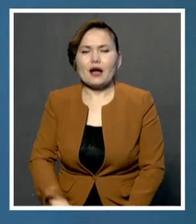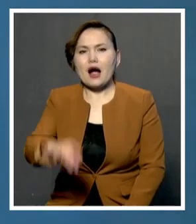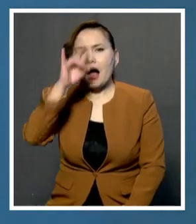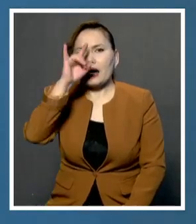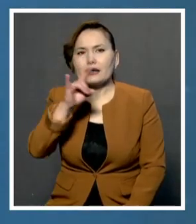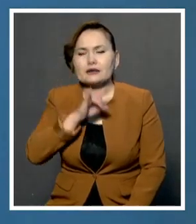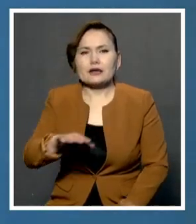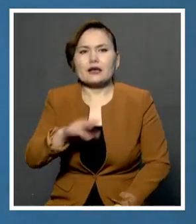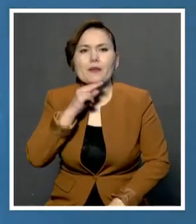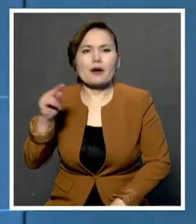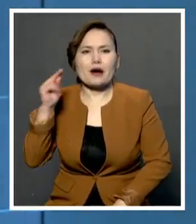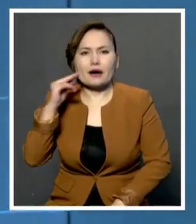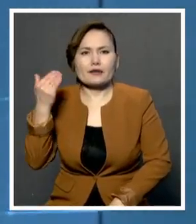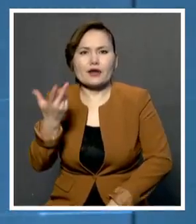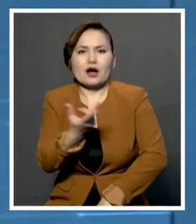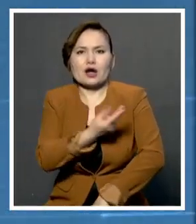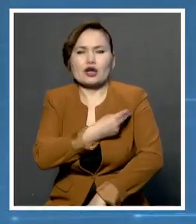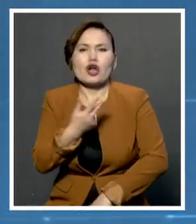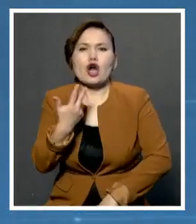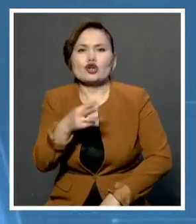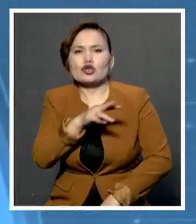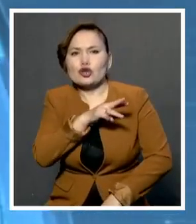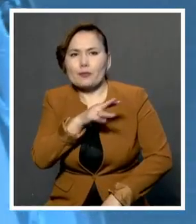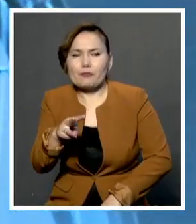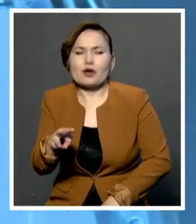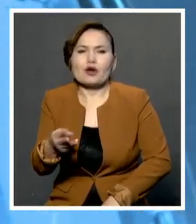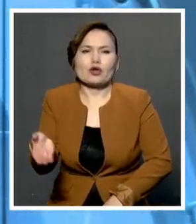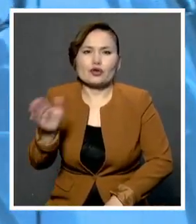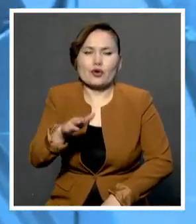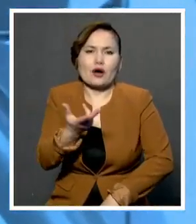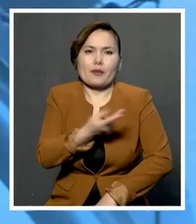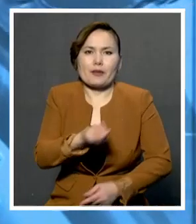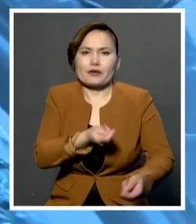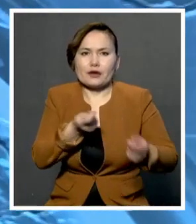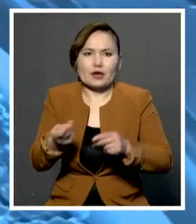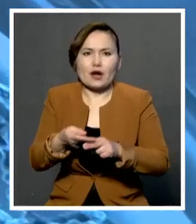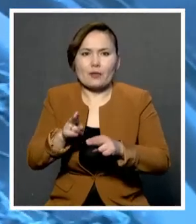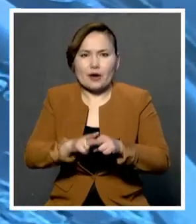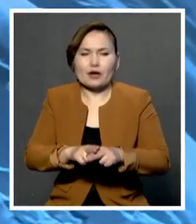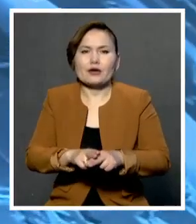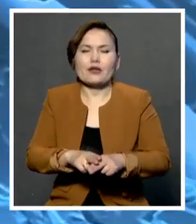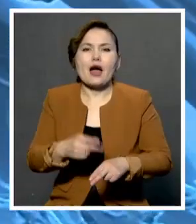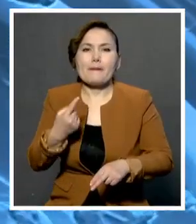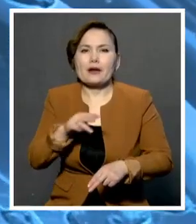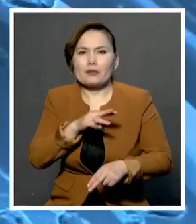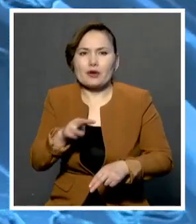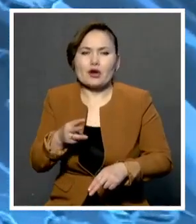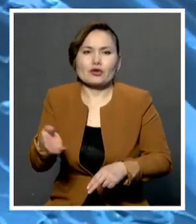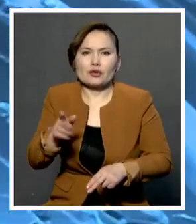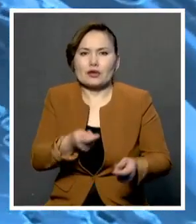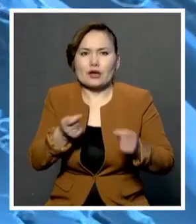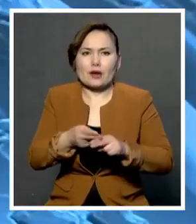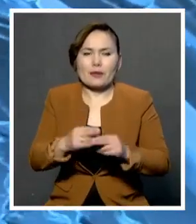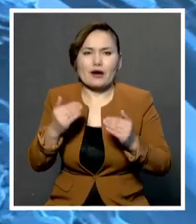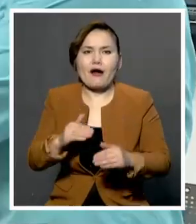Қазақстанға Қытайлық Синовак вакцинасының 3 миллион дозасы және COVID-пен ауырып айыққандарға арналған Спутник Лайт вакцинасының 1 миллион дозасы жеткізілді.